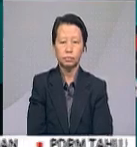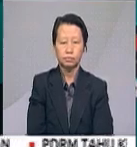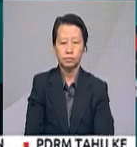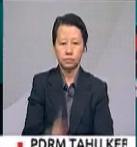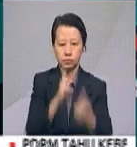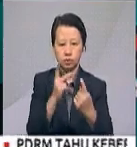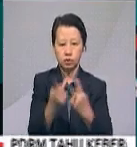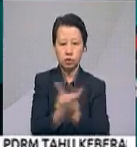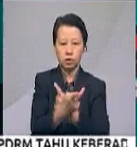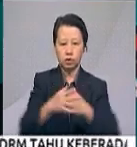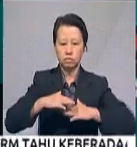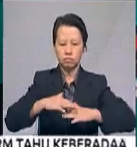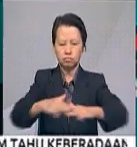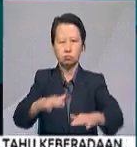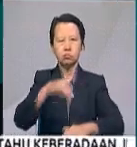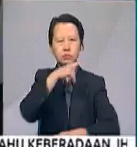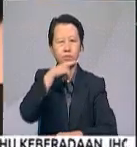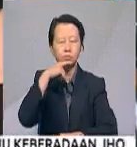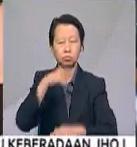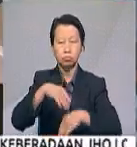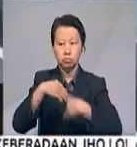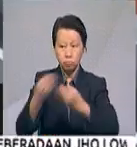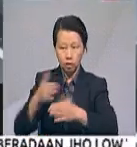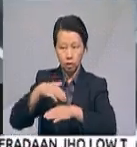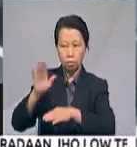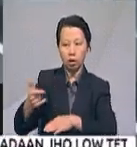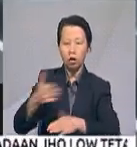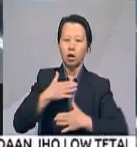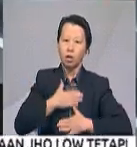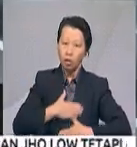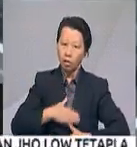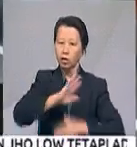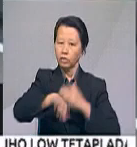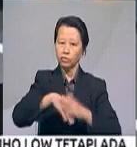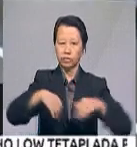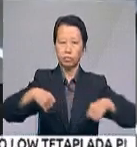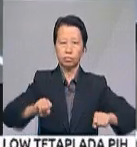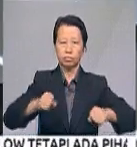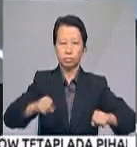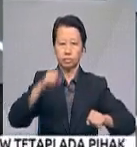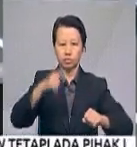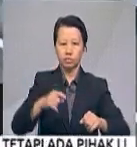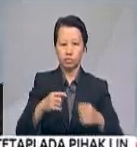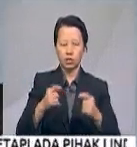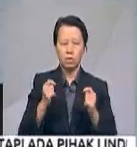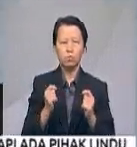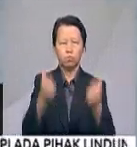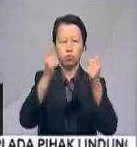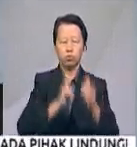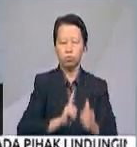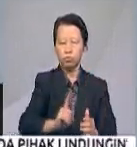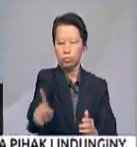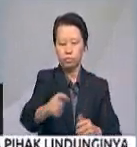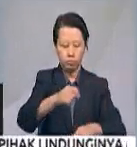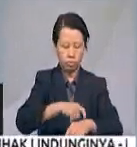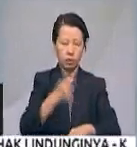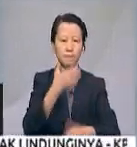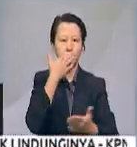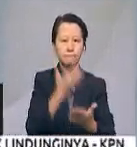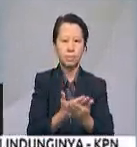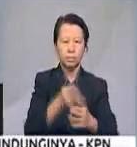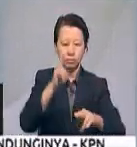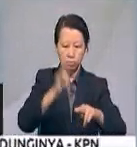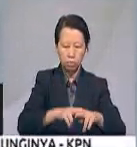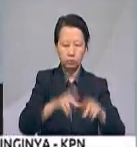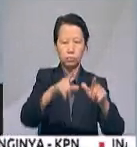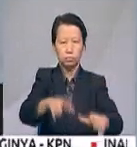Keadaan litar kering di sebelah petang memberi kelebihan dan kelegaan kepada semua penunggang untuk memberi pecutan dalam mencatat masa terbaik menentukan